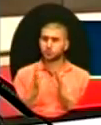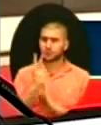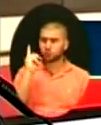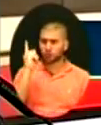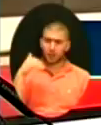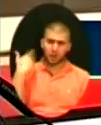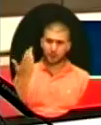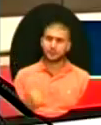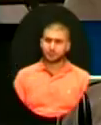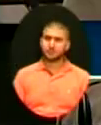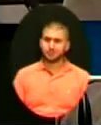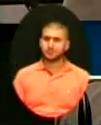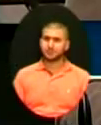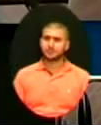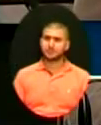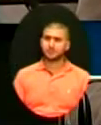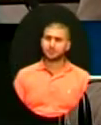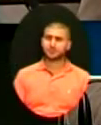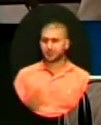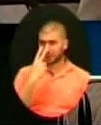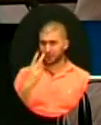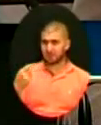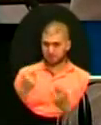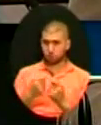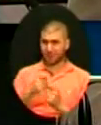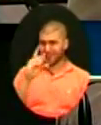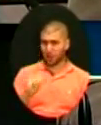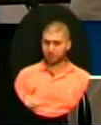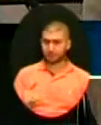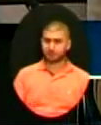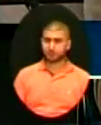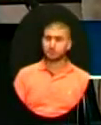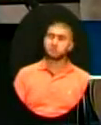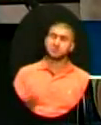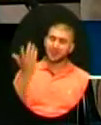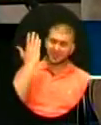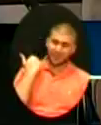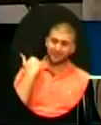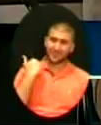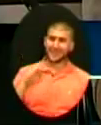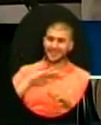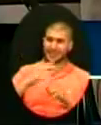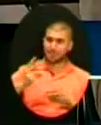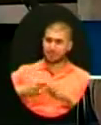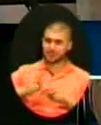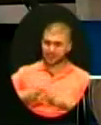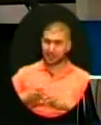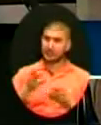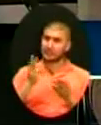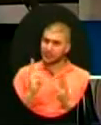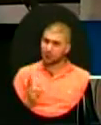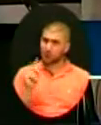12 שנים אחרי. 12 שנים אחרי. עכשיו תראי, באשר לדרום. לפני כיפת ברזל, יכולת